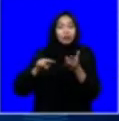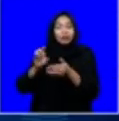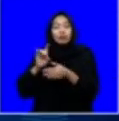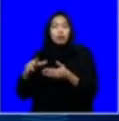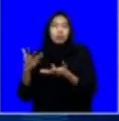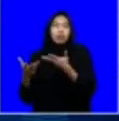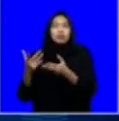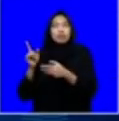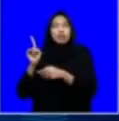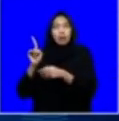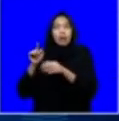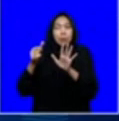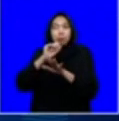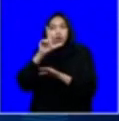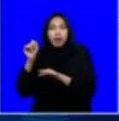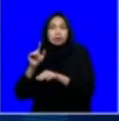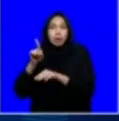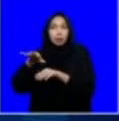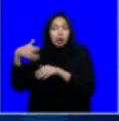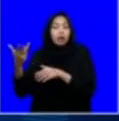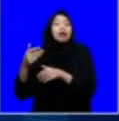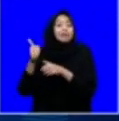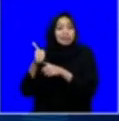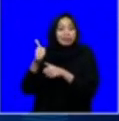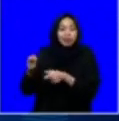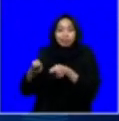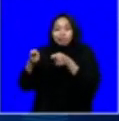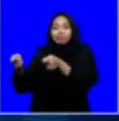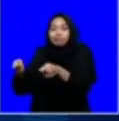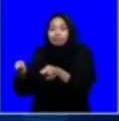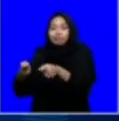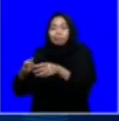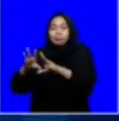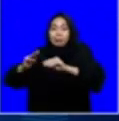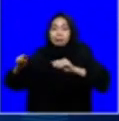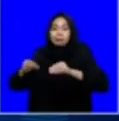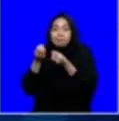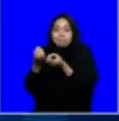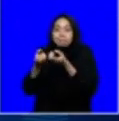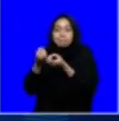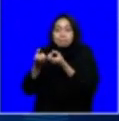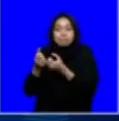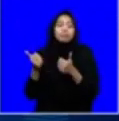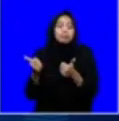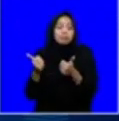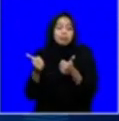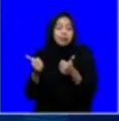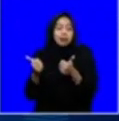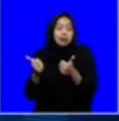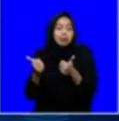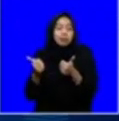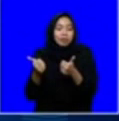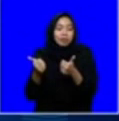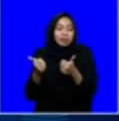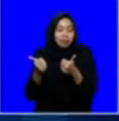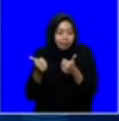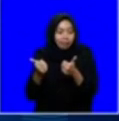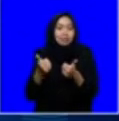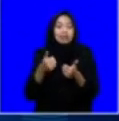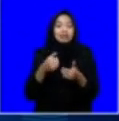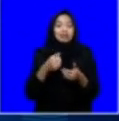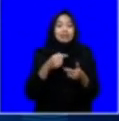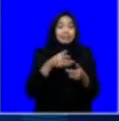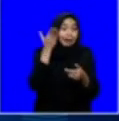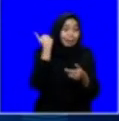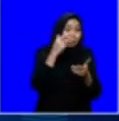satu tahun. Dan ini adalah satu hal yang kita semua yang mau kita lakukan untuk mahasiswa, sama juga kita mau lakukan